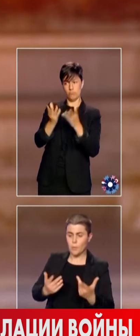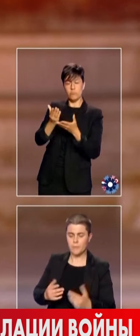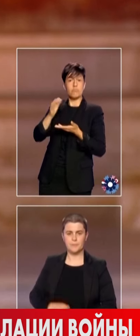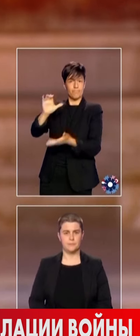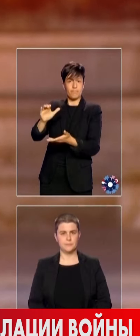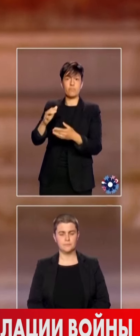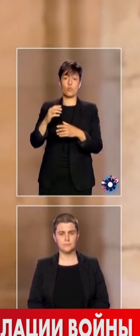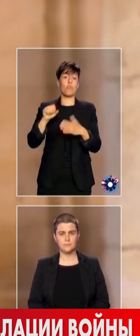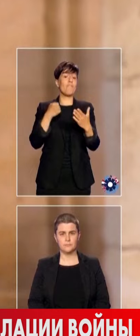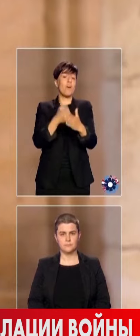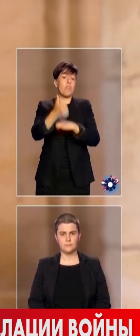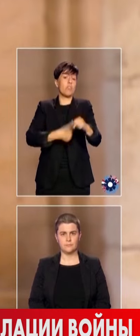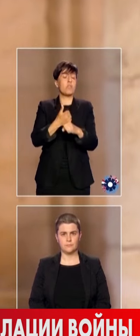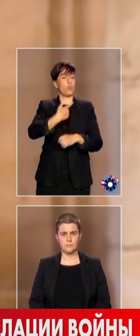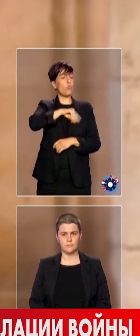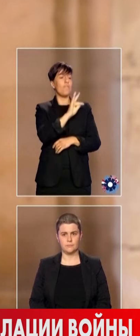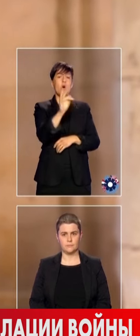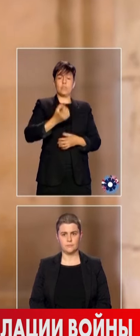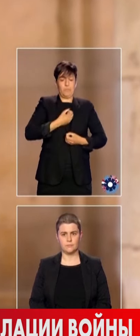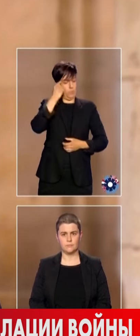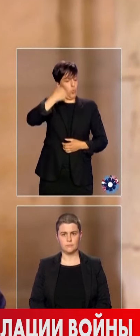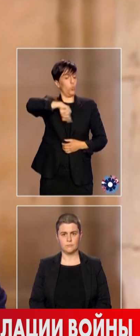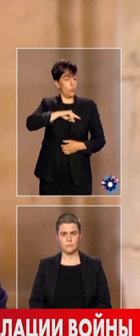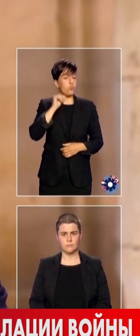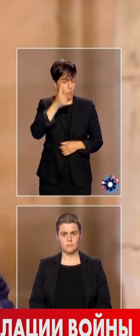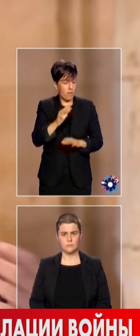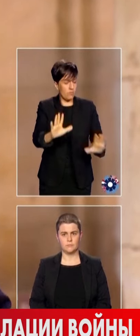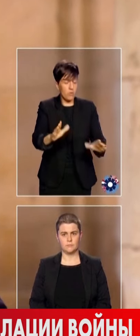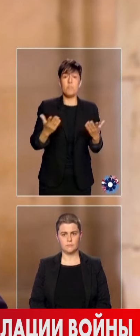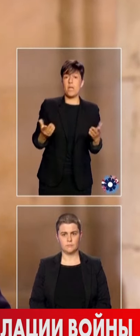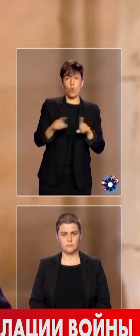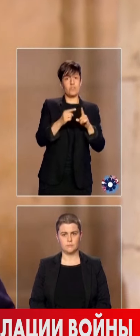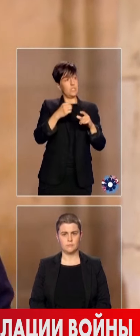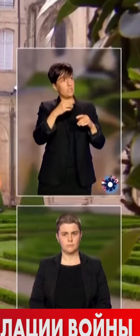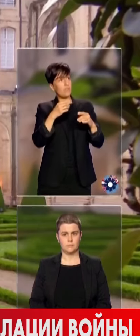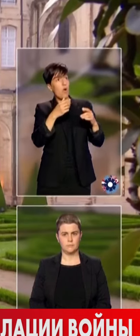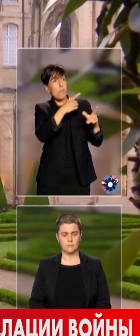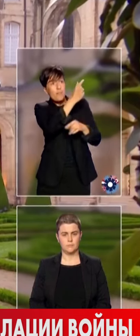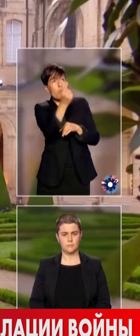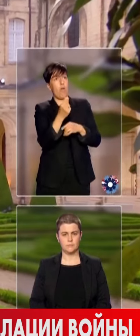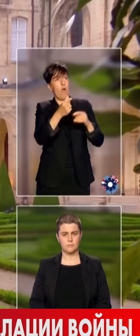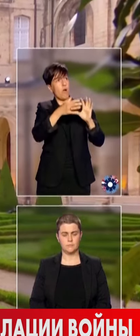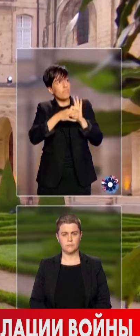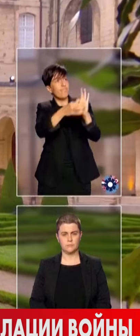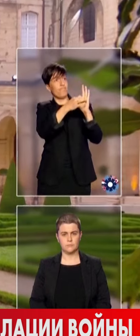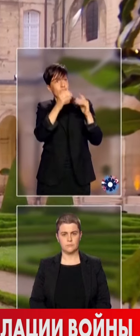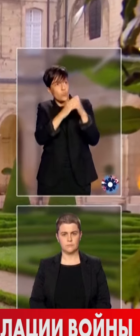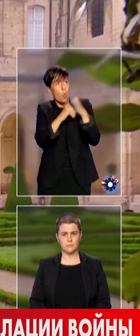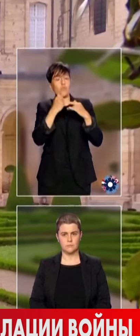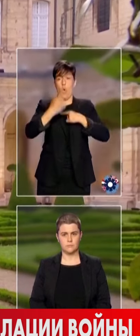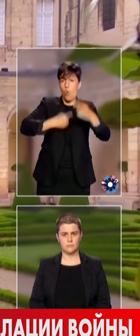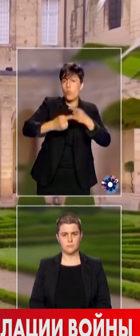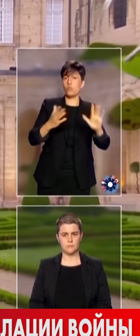для обучения 4500 украинских пилотов. На вопрос журналистки Ан-Софи Лапикс о перспективах вступления Украины